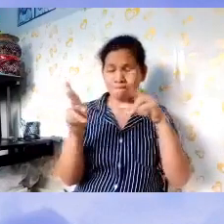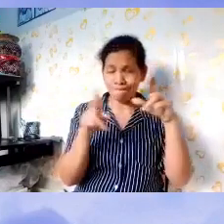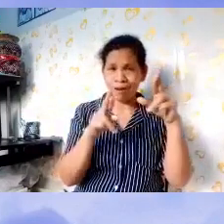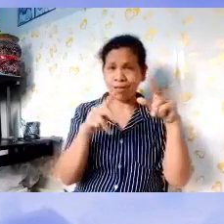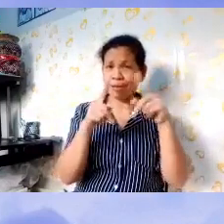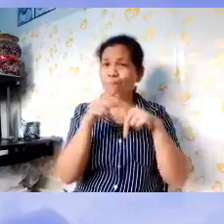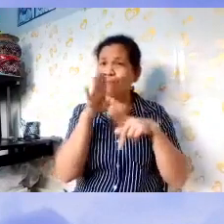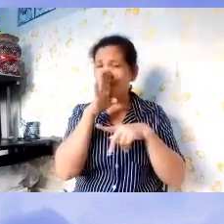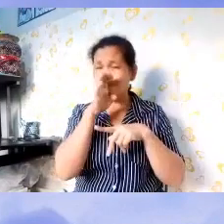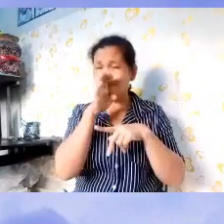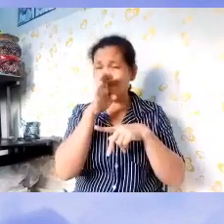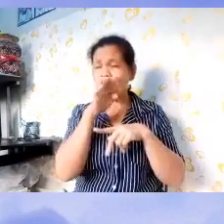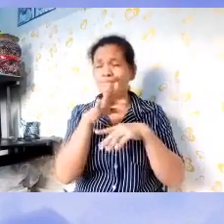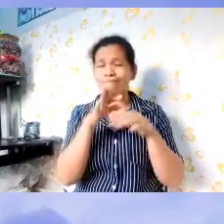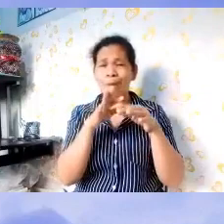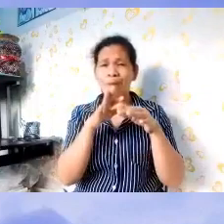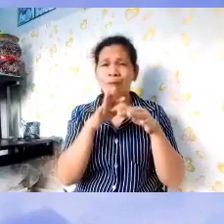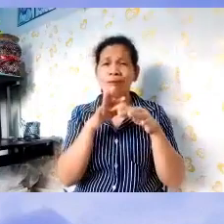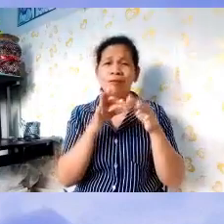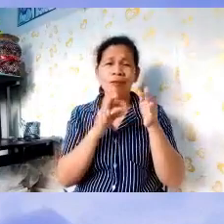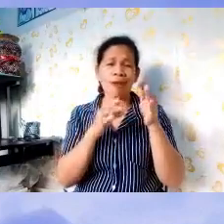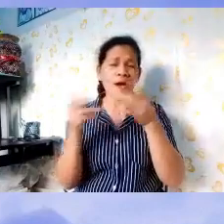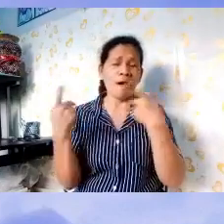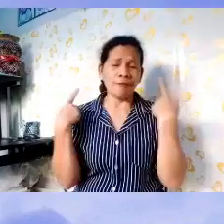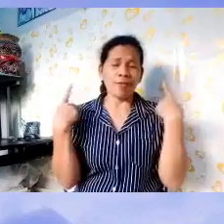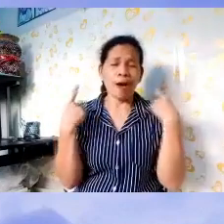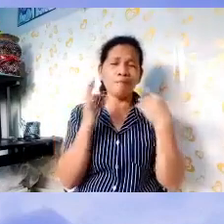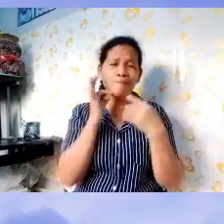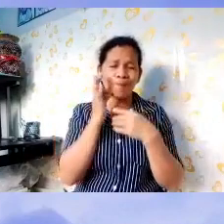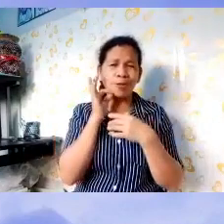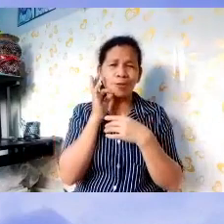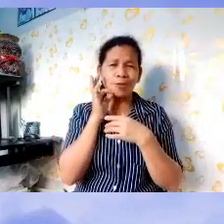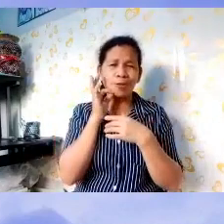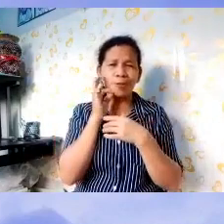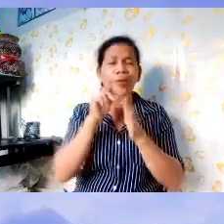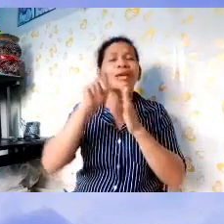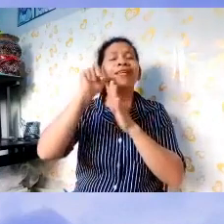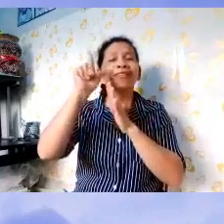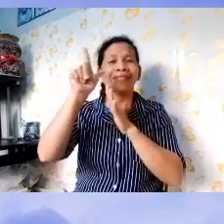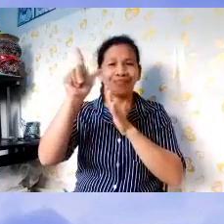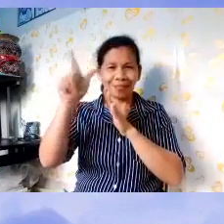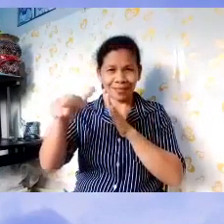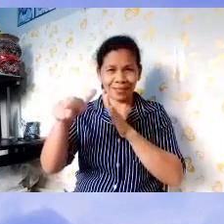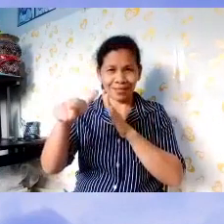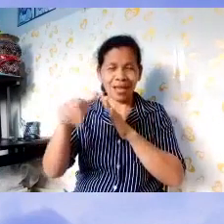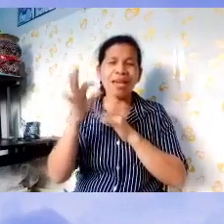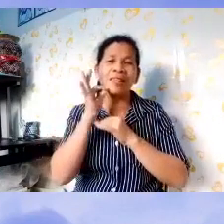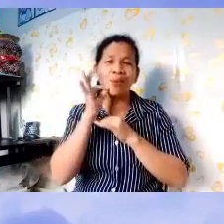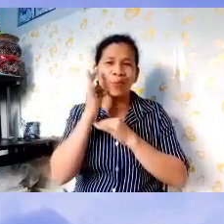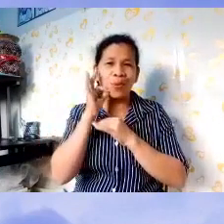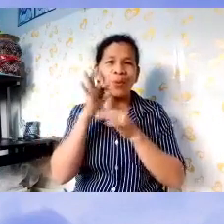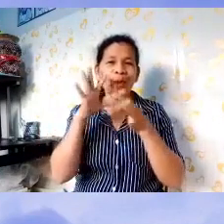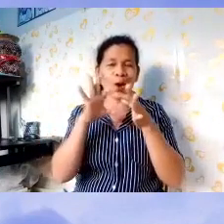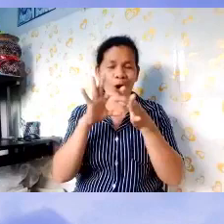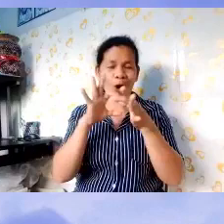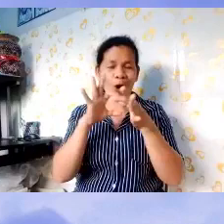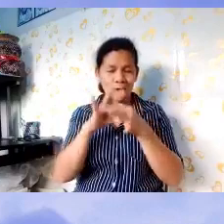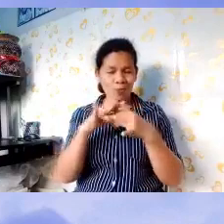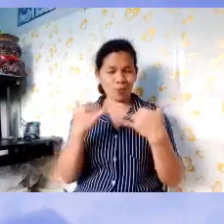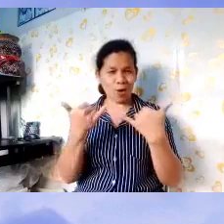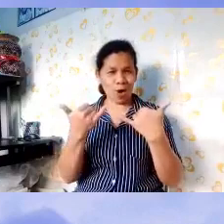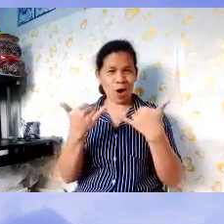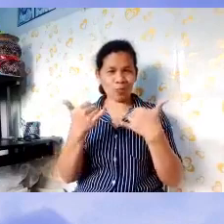tayong mamunga at malago na po tayo sa spiritual, ang susunod na po ay bunga ng mga